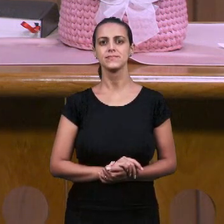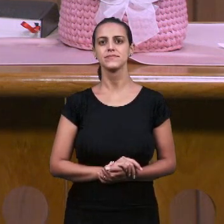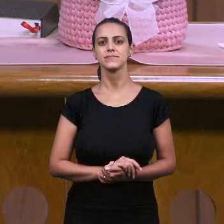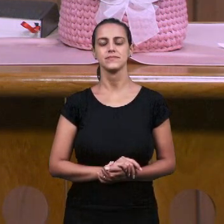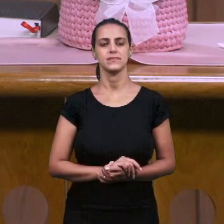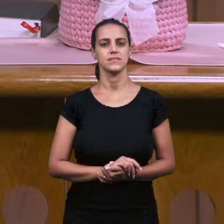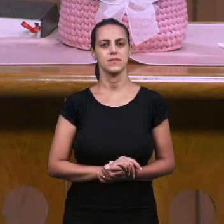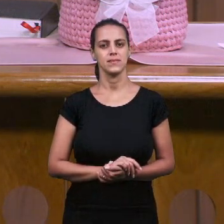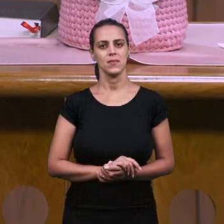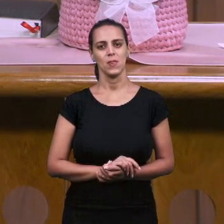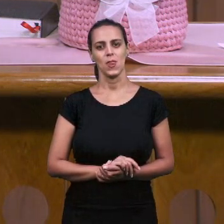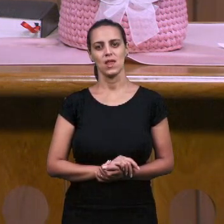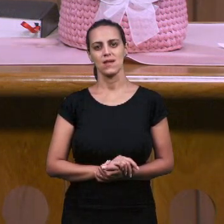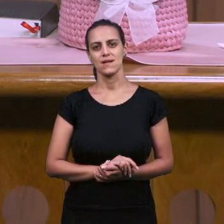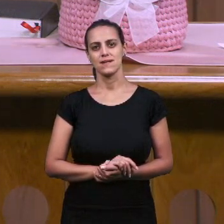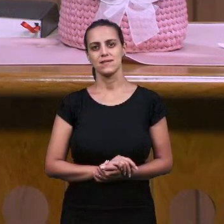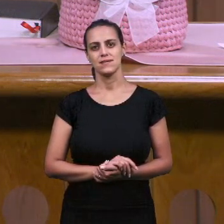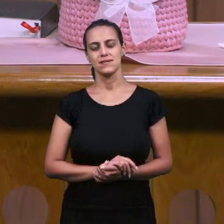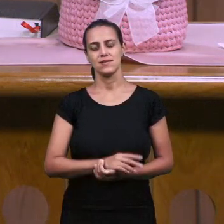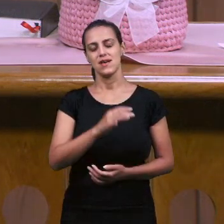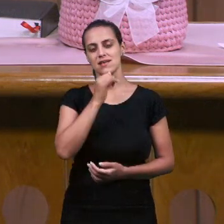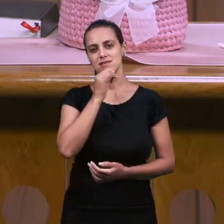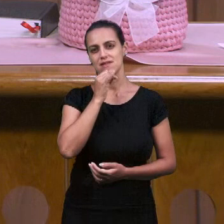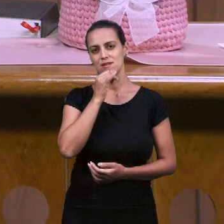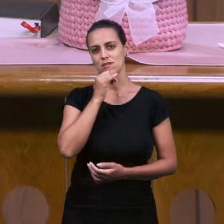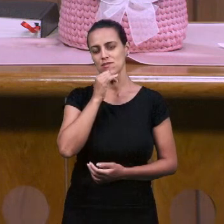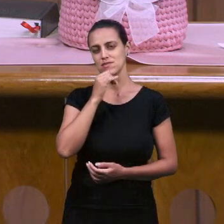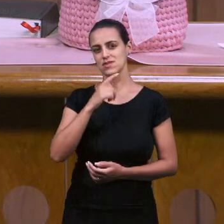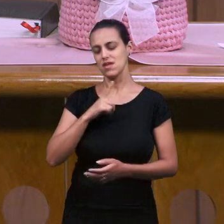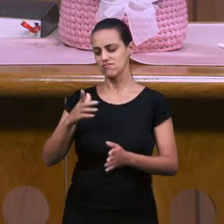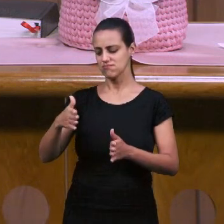tout cela, le chemin,